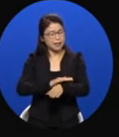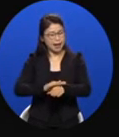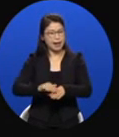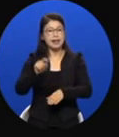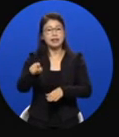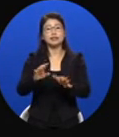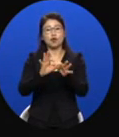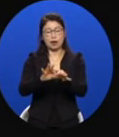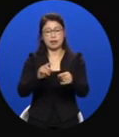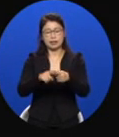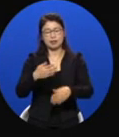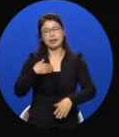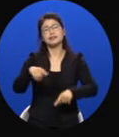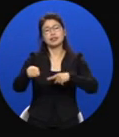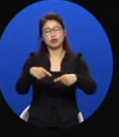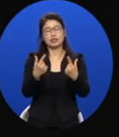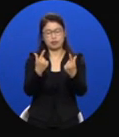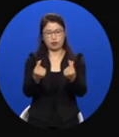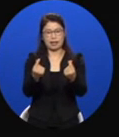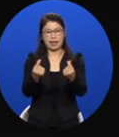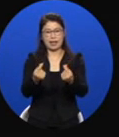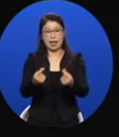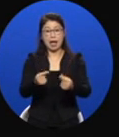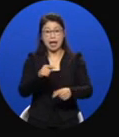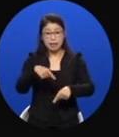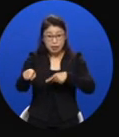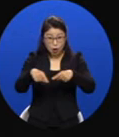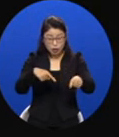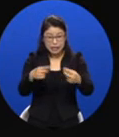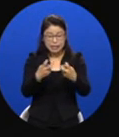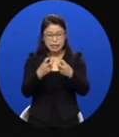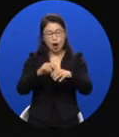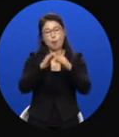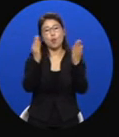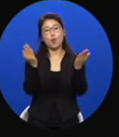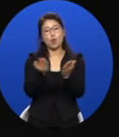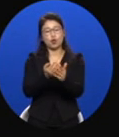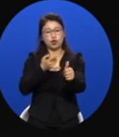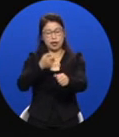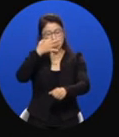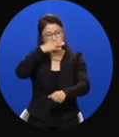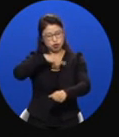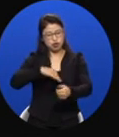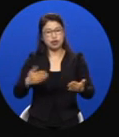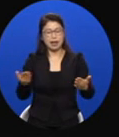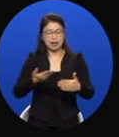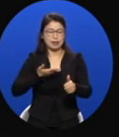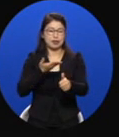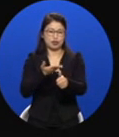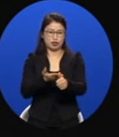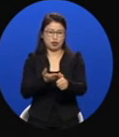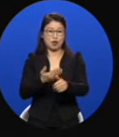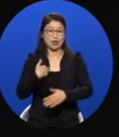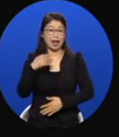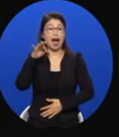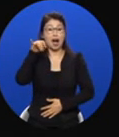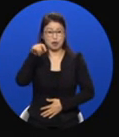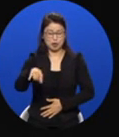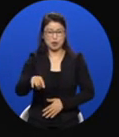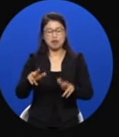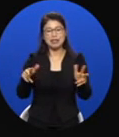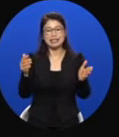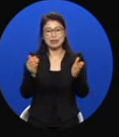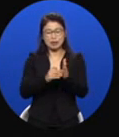바로 그런 것이 저는 정치라고 봅니다. 정치라는 것이 모두에게 유익한 일을 하는 것이라고 합니다. 저 위성곤